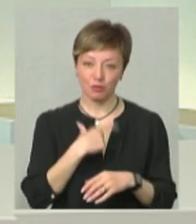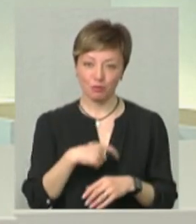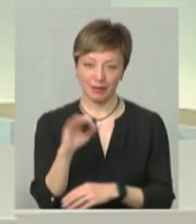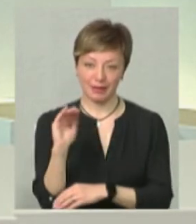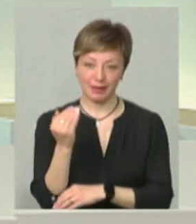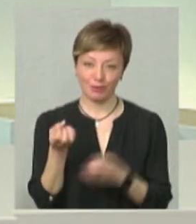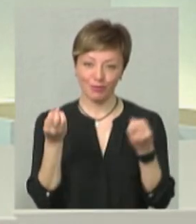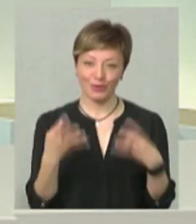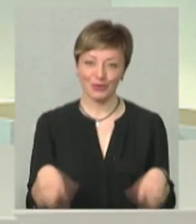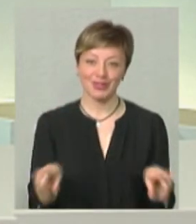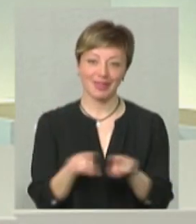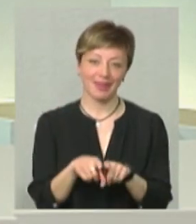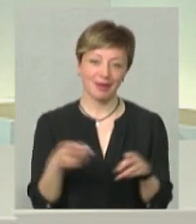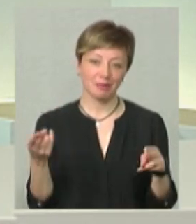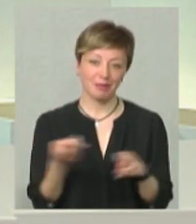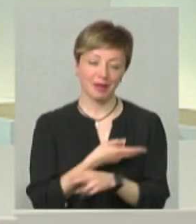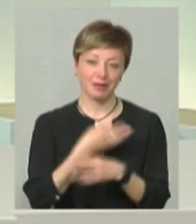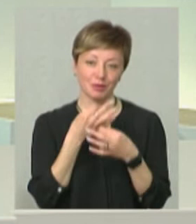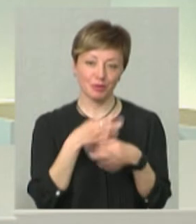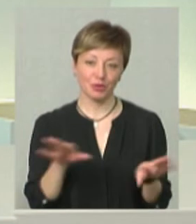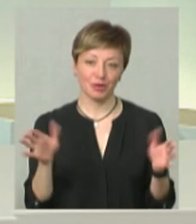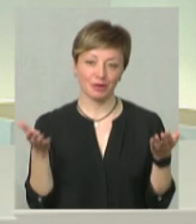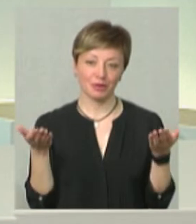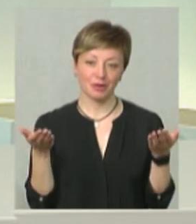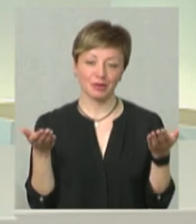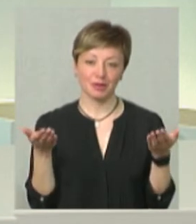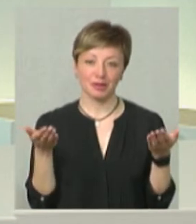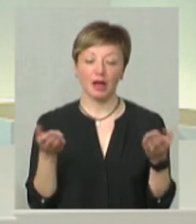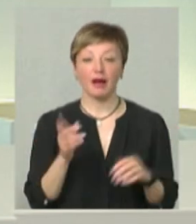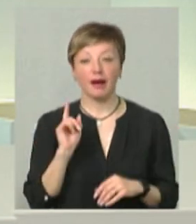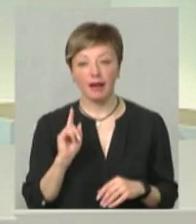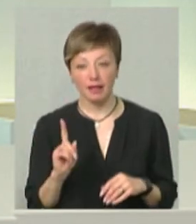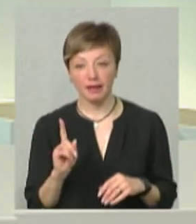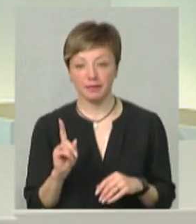дитину просто так, без будь-якої допомоги. Але